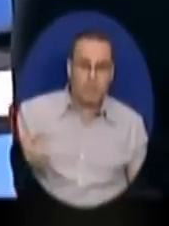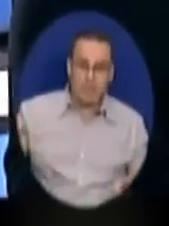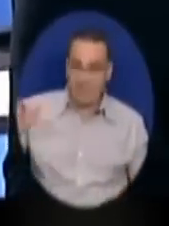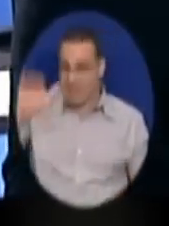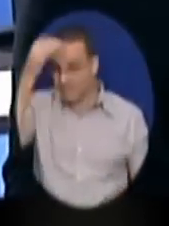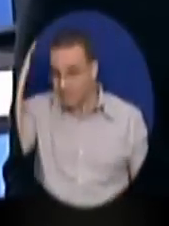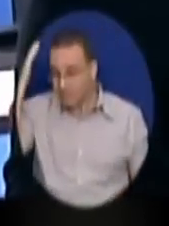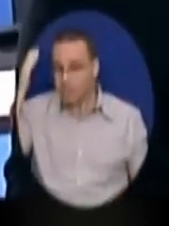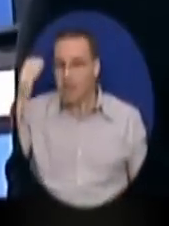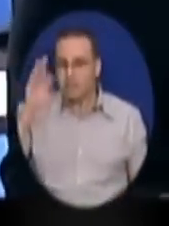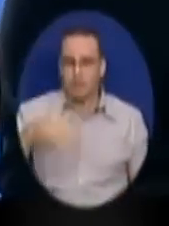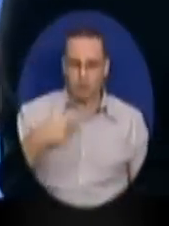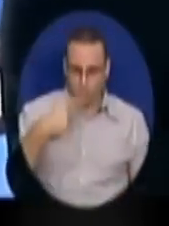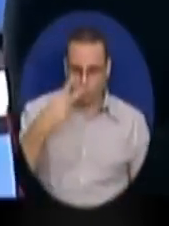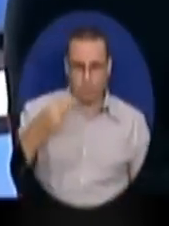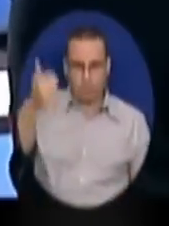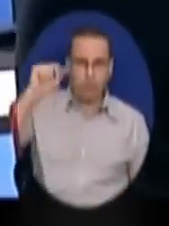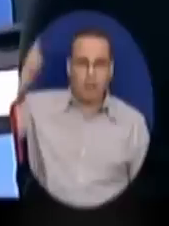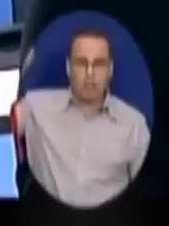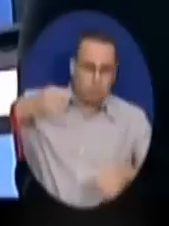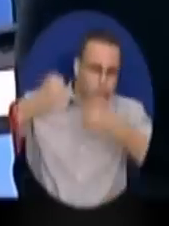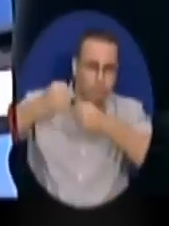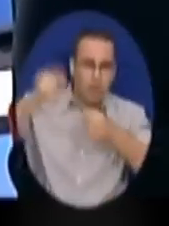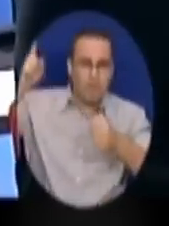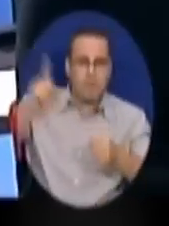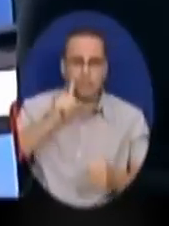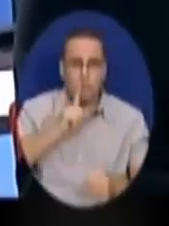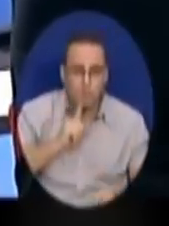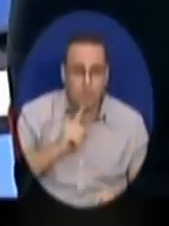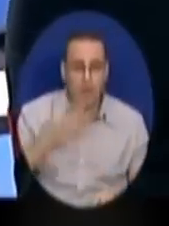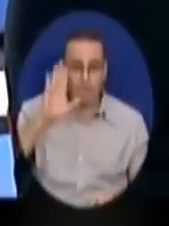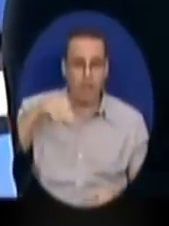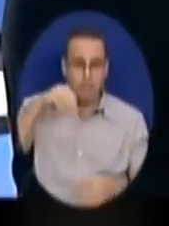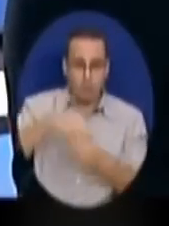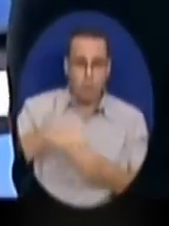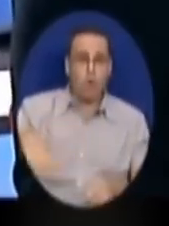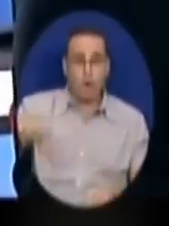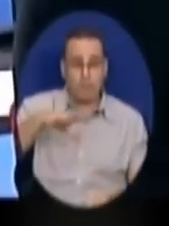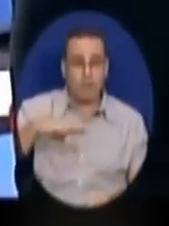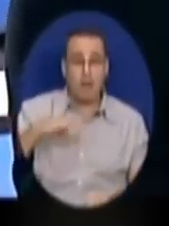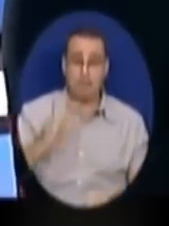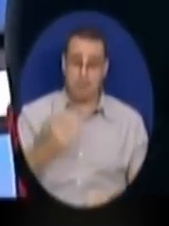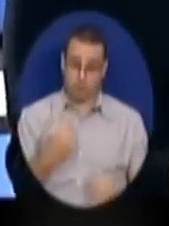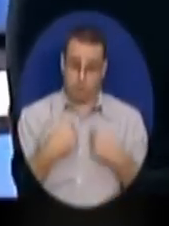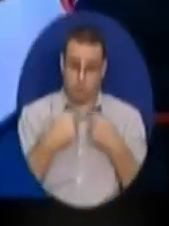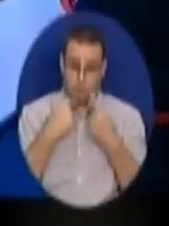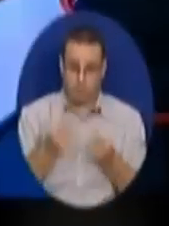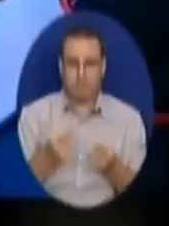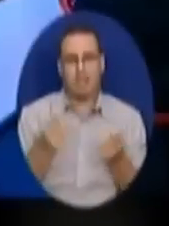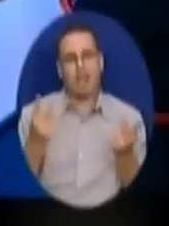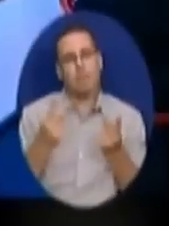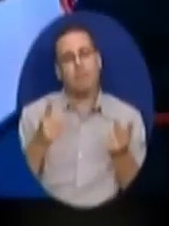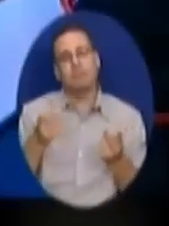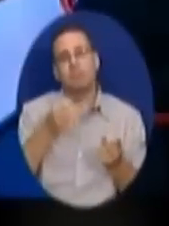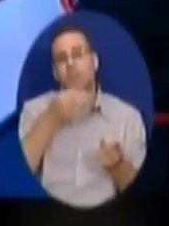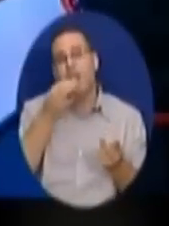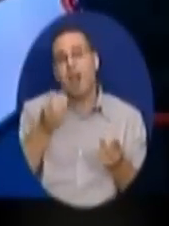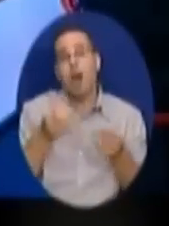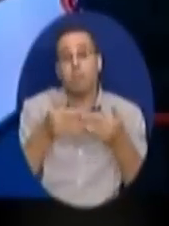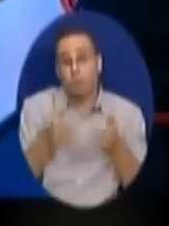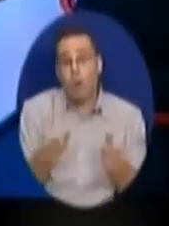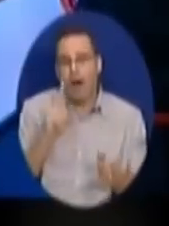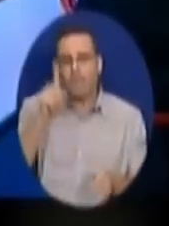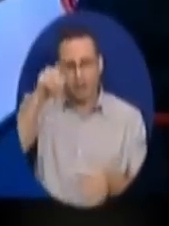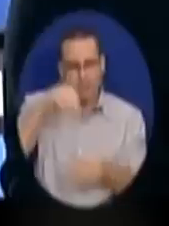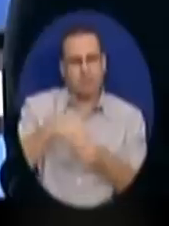למדרגה כבר ראינו את התקיפות הלילה בסוריה ויהיו דברים נוספים גם בתוך שטח המדינה מה שאני אומר זה כמובן שאלה פתוחה אבל יש